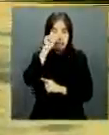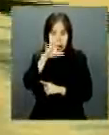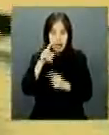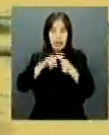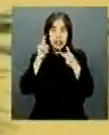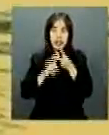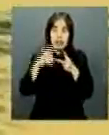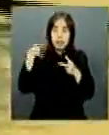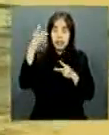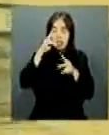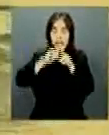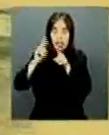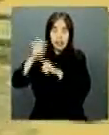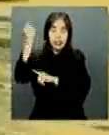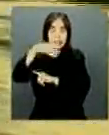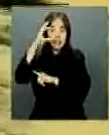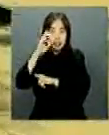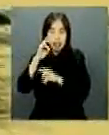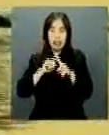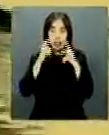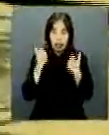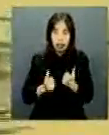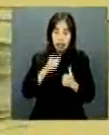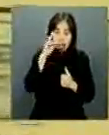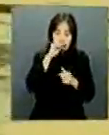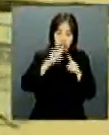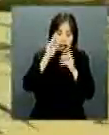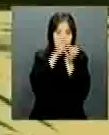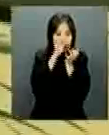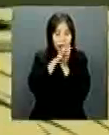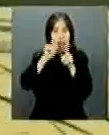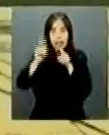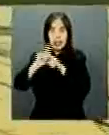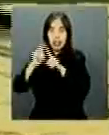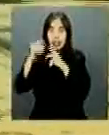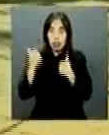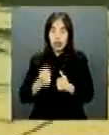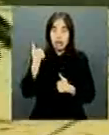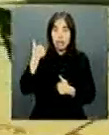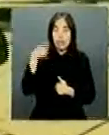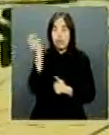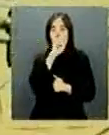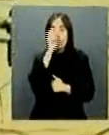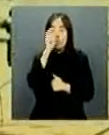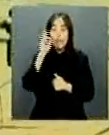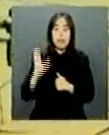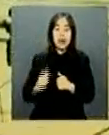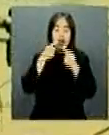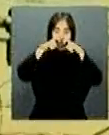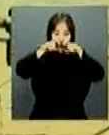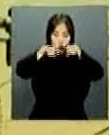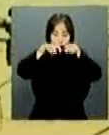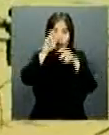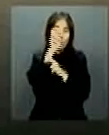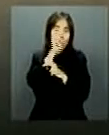ครึ่งน้ำอีก7ชนิดค่ะหนึ่งในสัตว์เลื้อยคลานสายพันธุ์ใหม่ที่ถูกค้นพบคืองูหมาป่าซึ่งถูกเรียกตามเขี้ยวขนาดใหญ่ของมันนะค